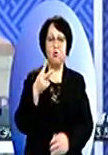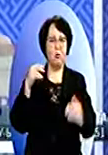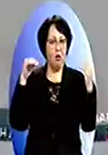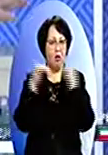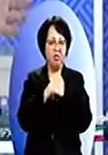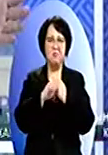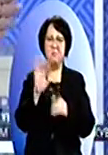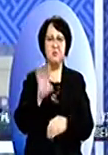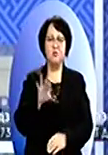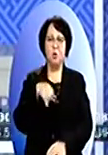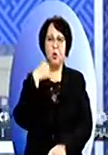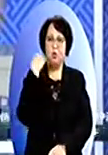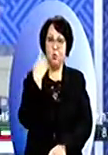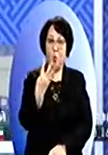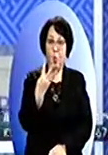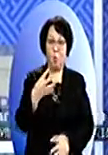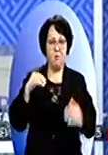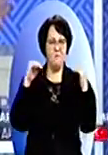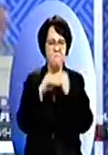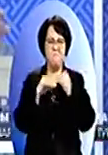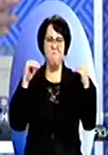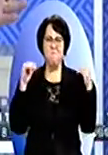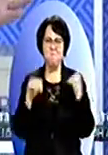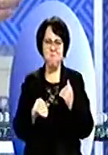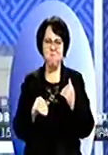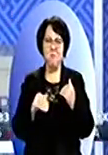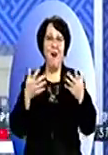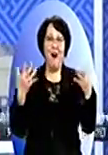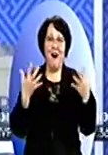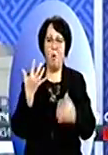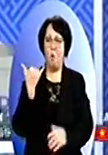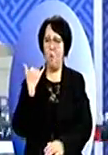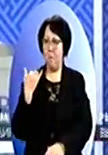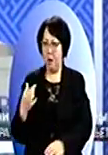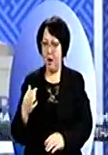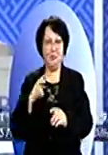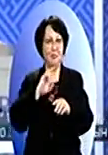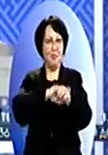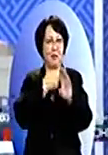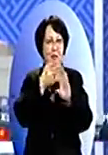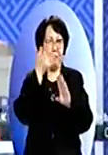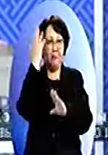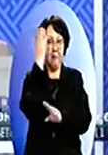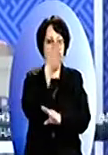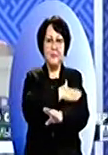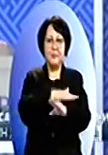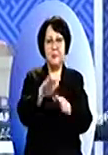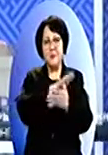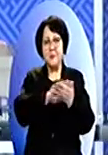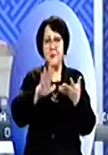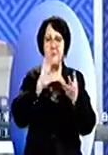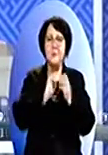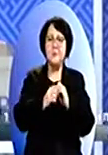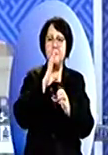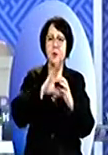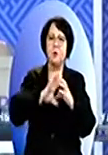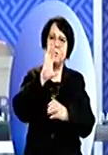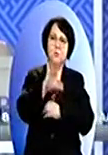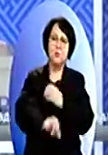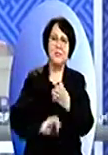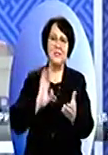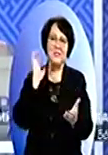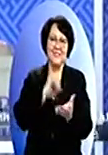нэмэгдүүлж, за энийг хурдан барьж ашиглалтанд оруулахын тулд хоёр талаас нь эхлүүлэх, нэг талаас нь өмнө үржижсэн концессийн зам олон улсын стандарт